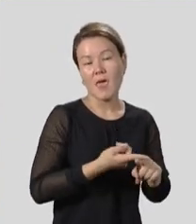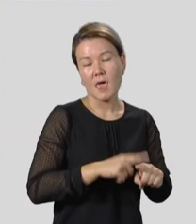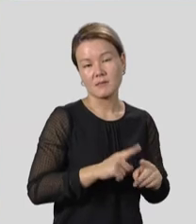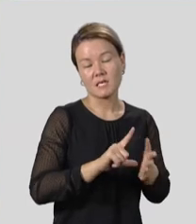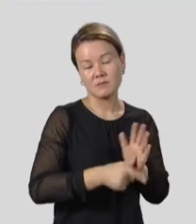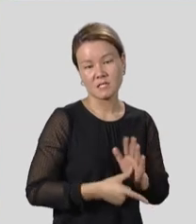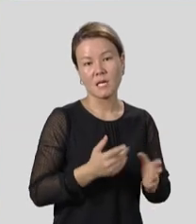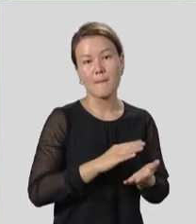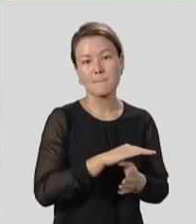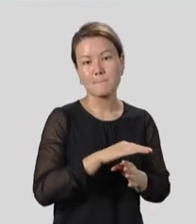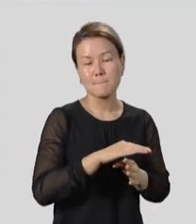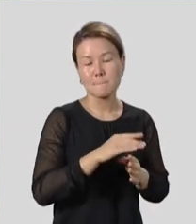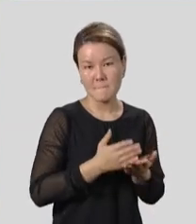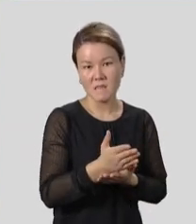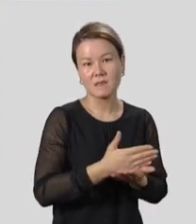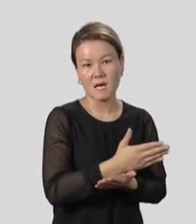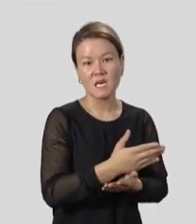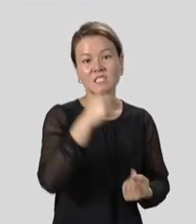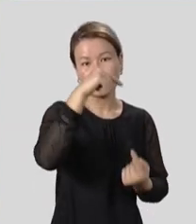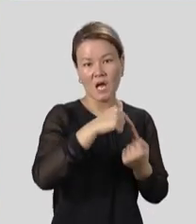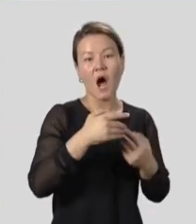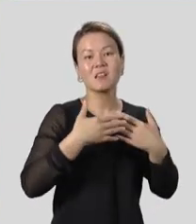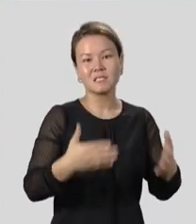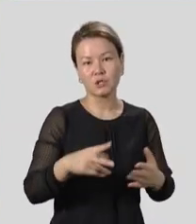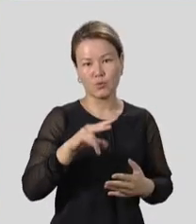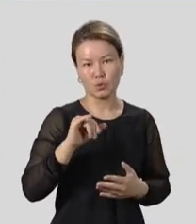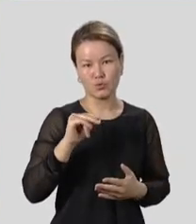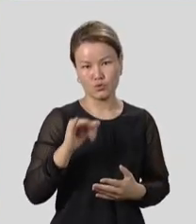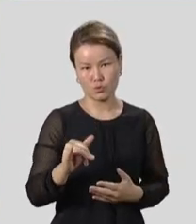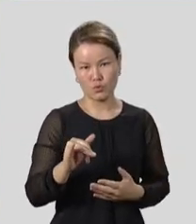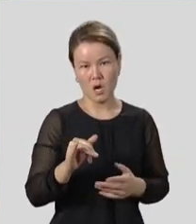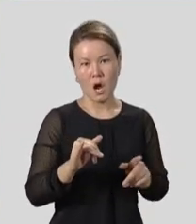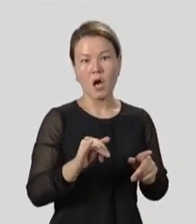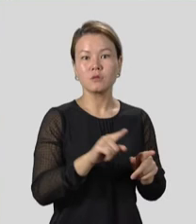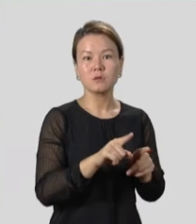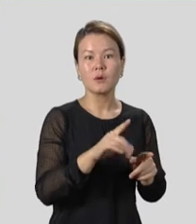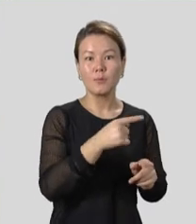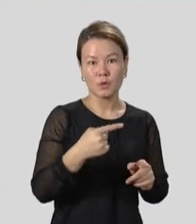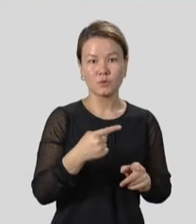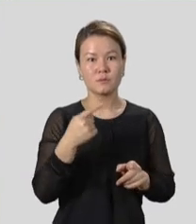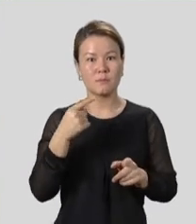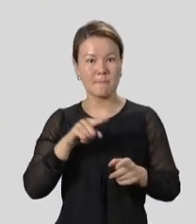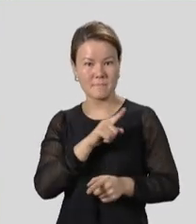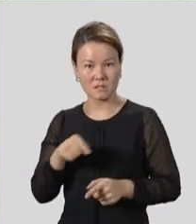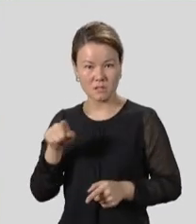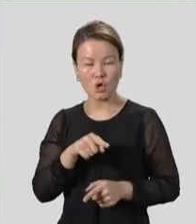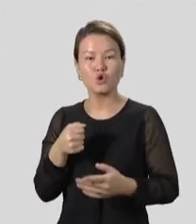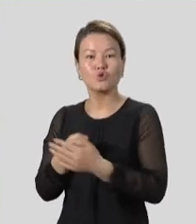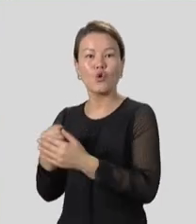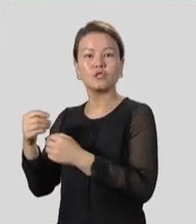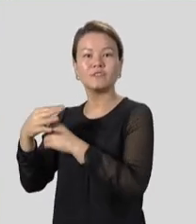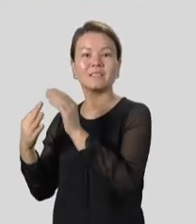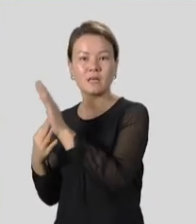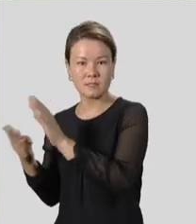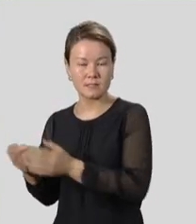модель соответствует открытому лучу от минус бесконечности до